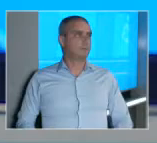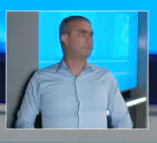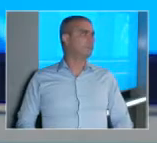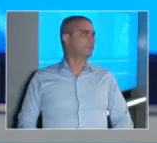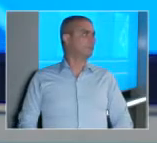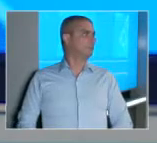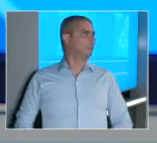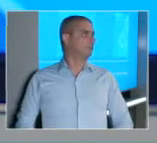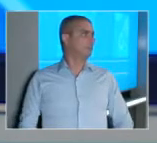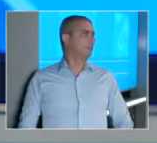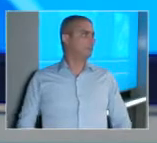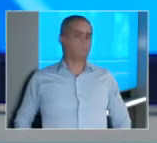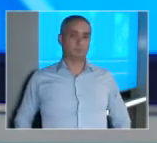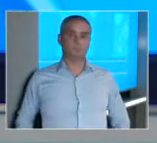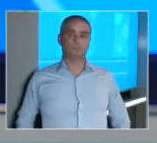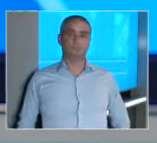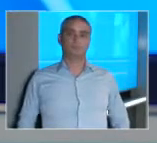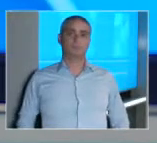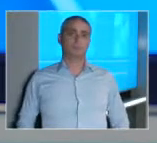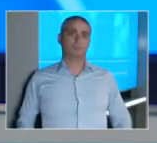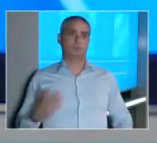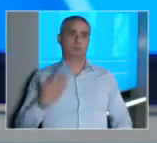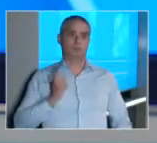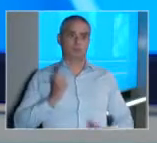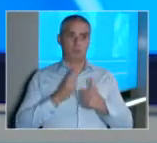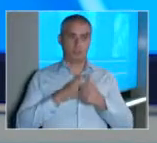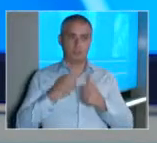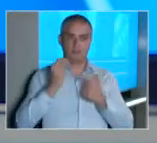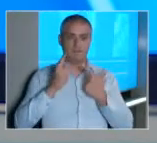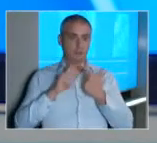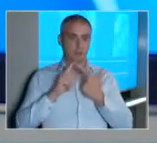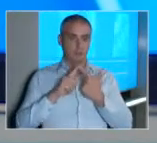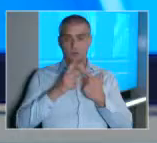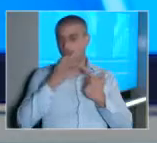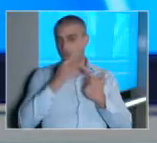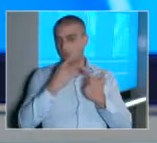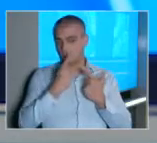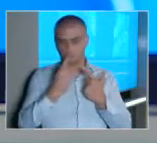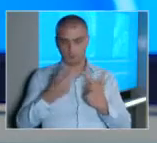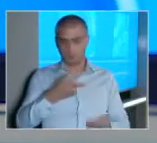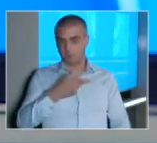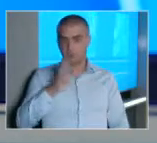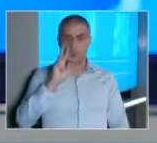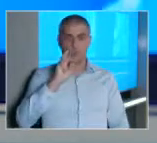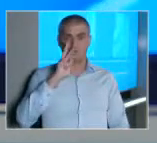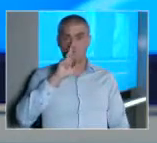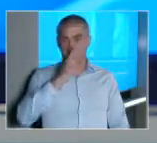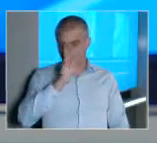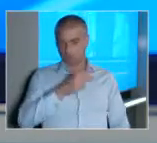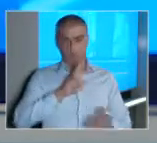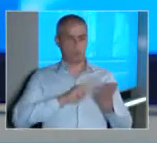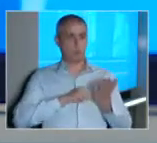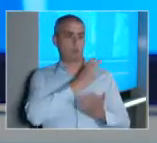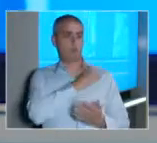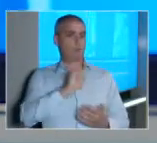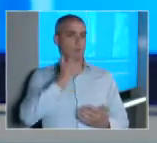נתניהו. זה עניין הרבה יותר אישי. והדבר השני, מותר לו להגיד שלרפי פרץ יש זכויות כטייס